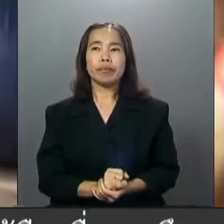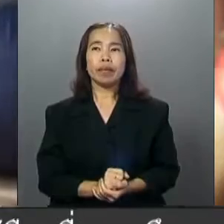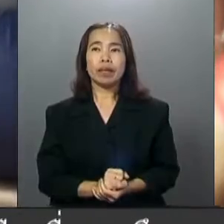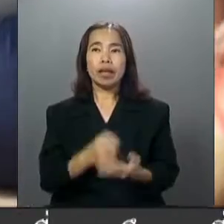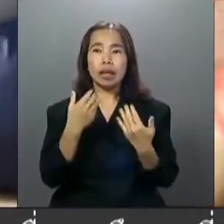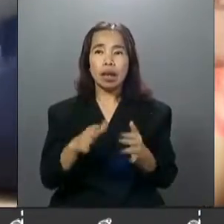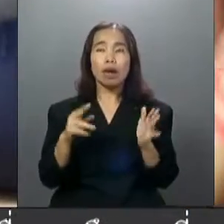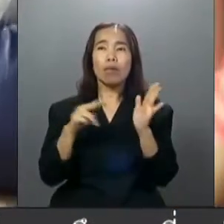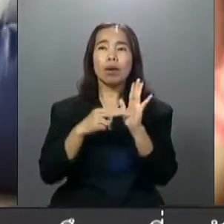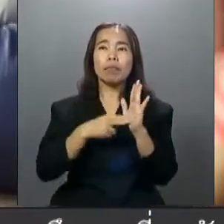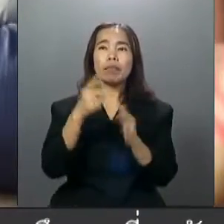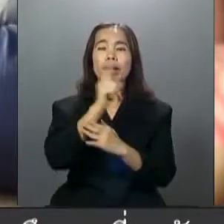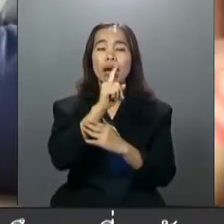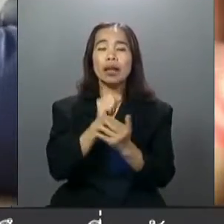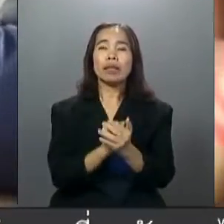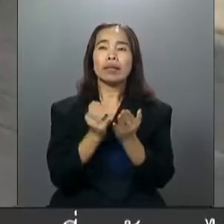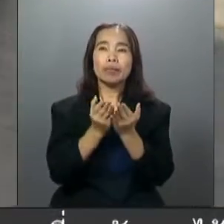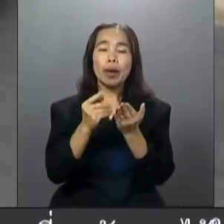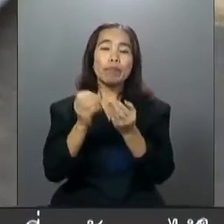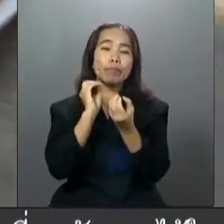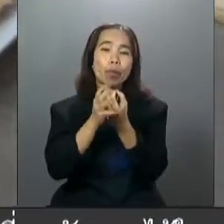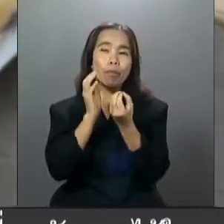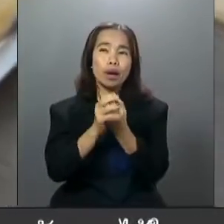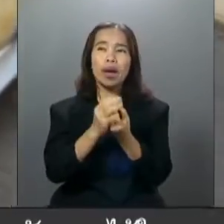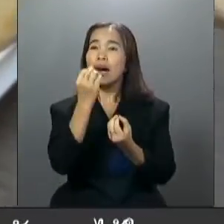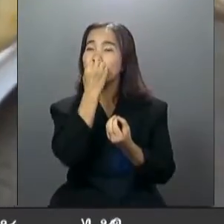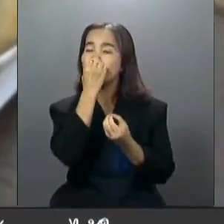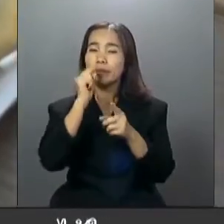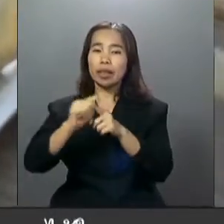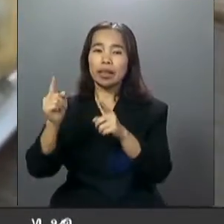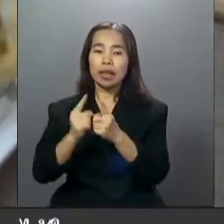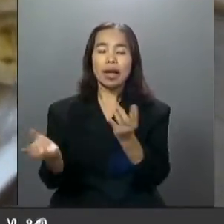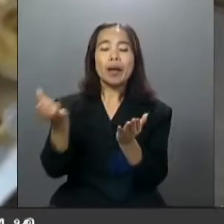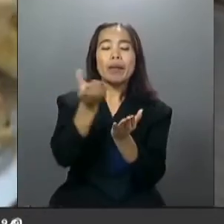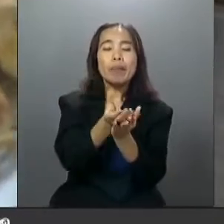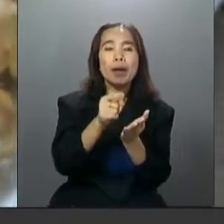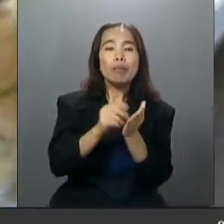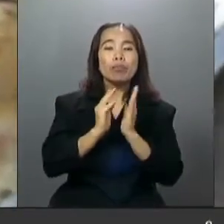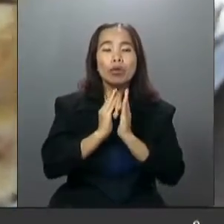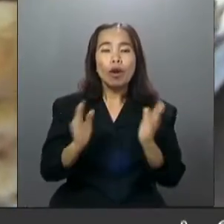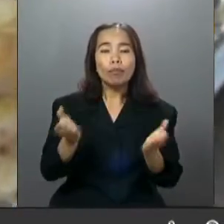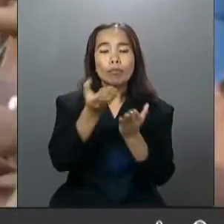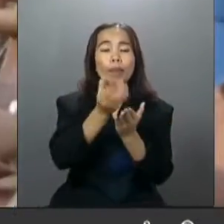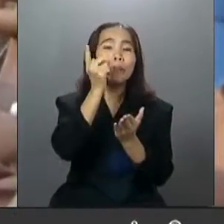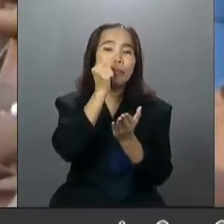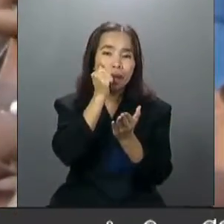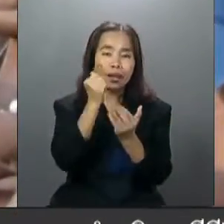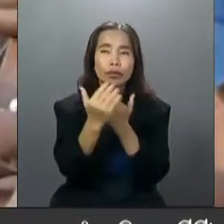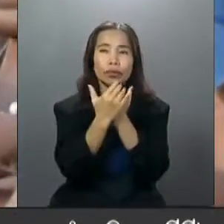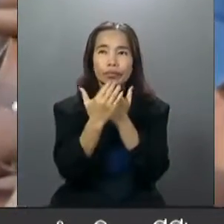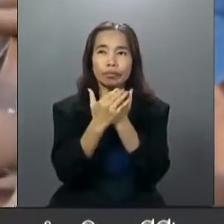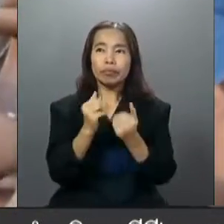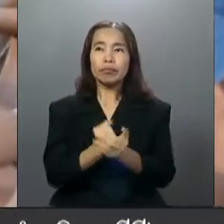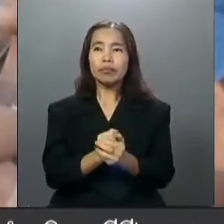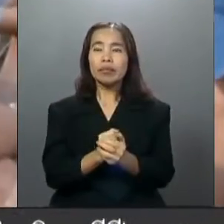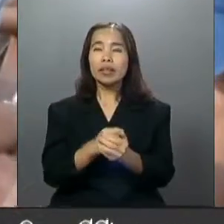ถือได้ว่าเป็นการนำผลไม้และอาหารไปตอบแทนและขอพรจากแม่ย่านางแห่งท้องทะเลเพื่อที่จะ